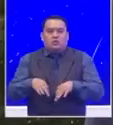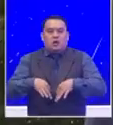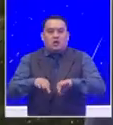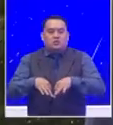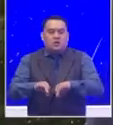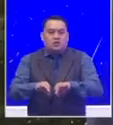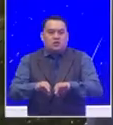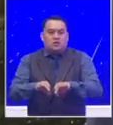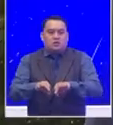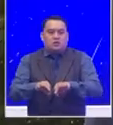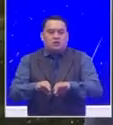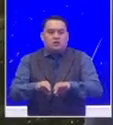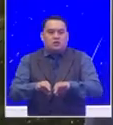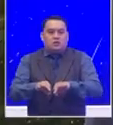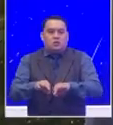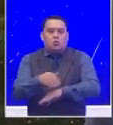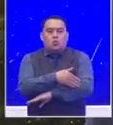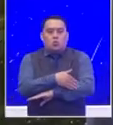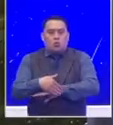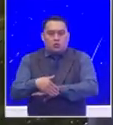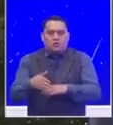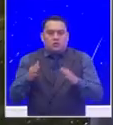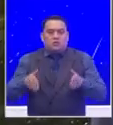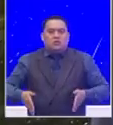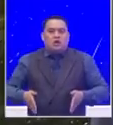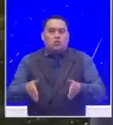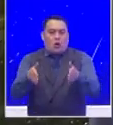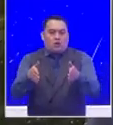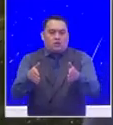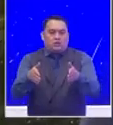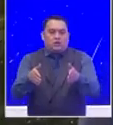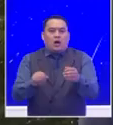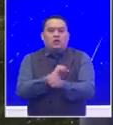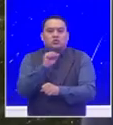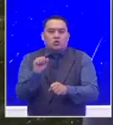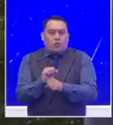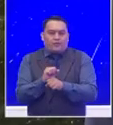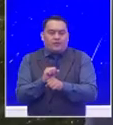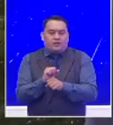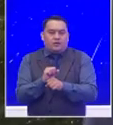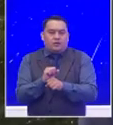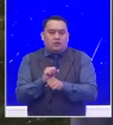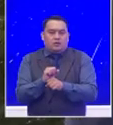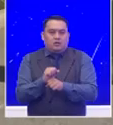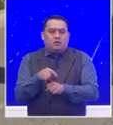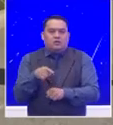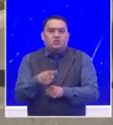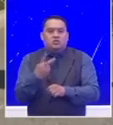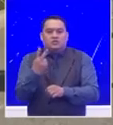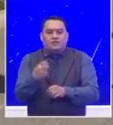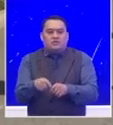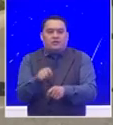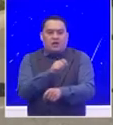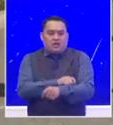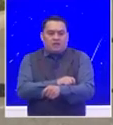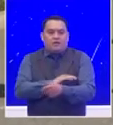это улицы, тротуары, остановки, 1200 квадратных. С каждым днем